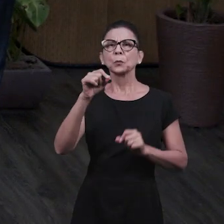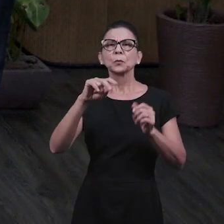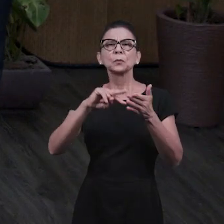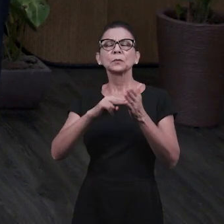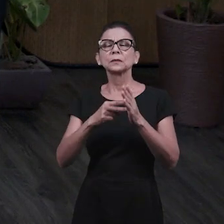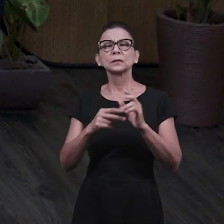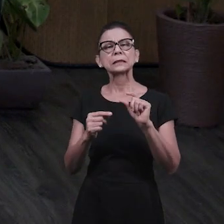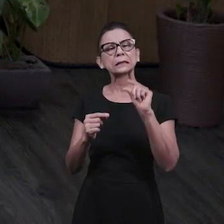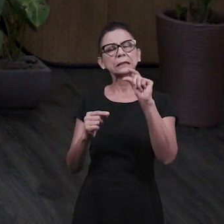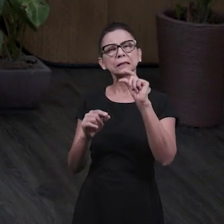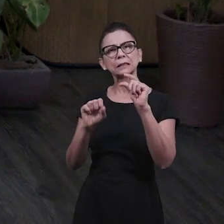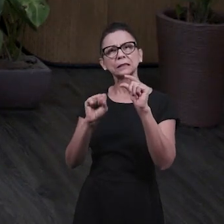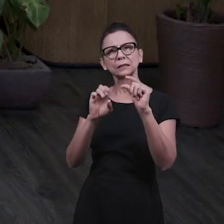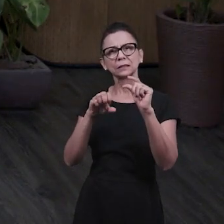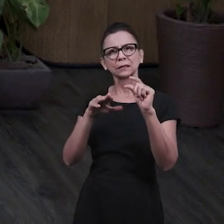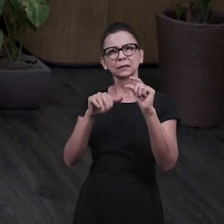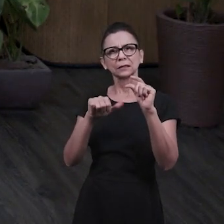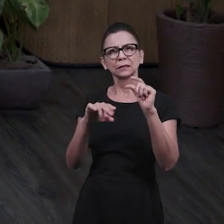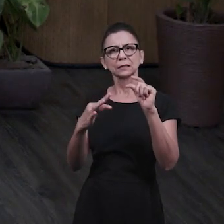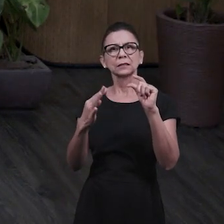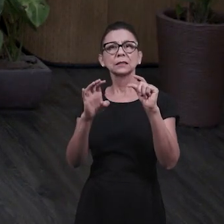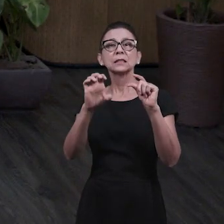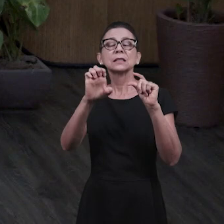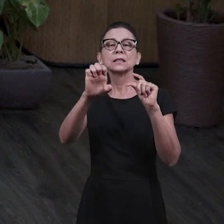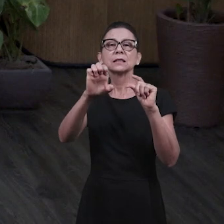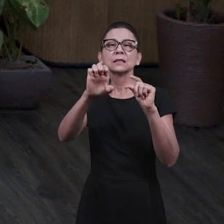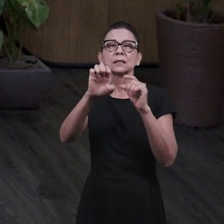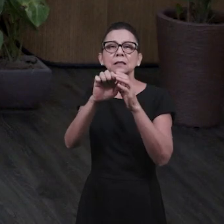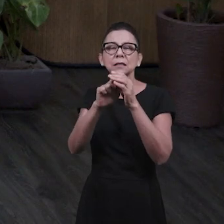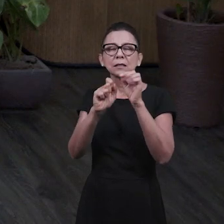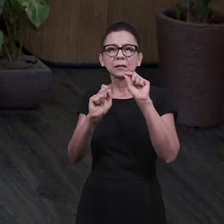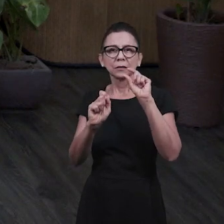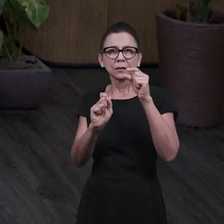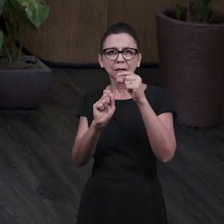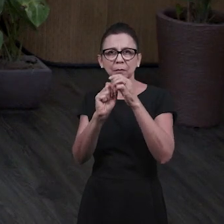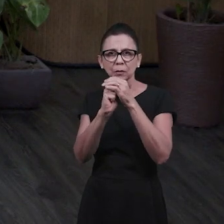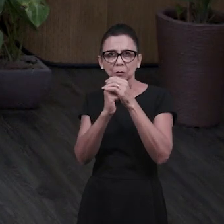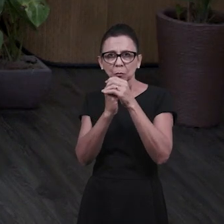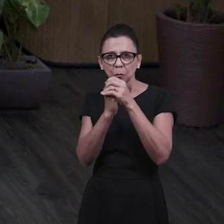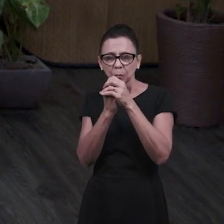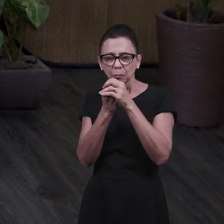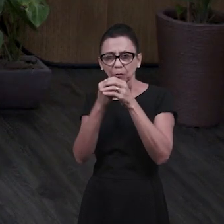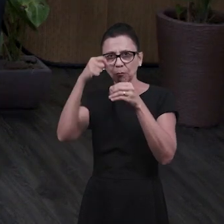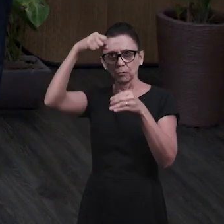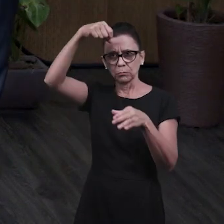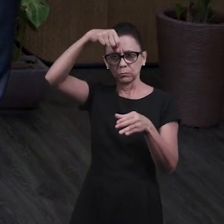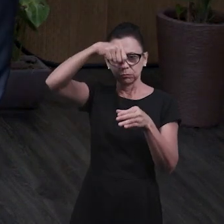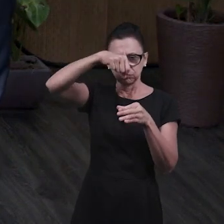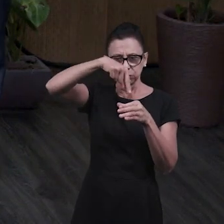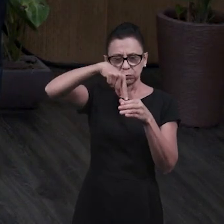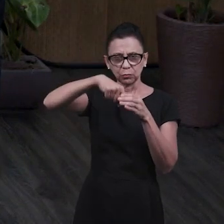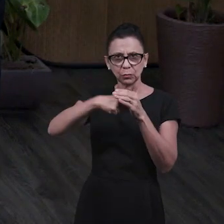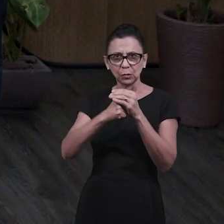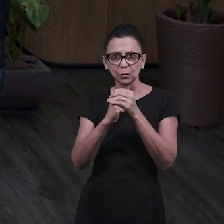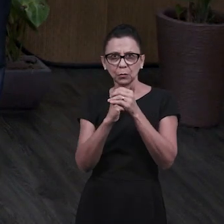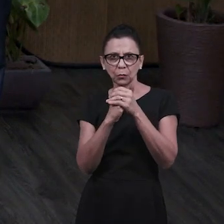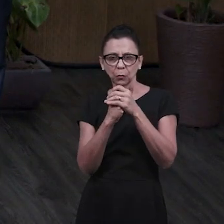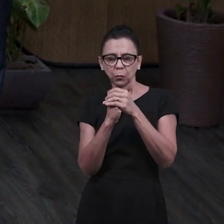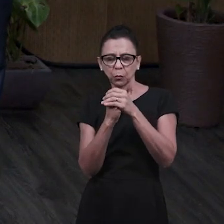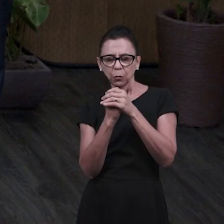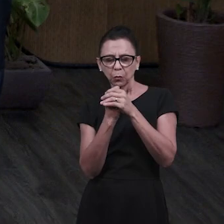propos de la sémence. La sémence, c'est un embryon du